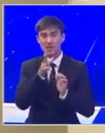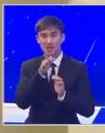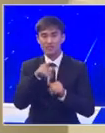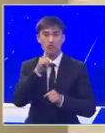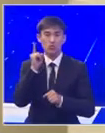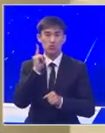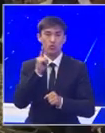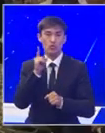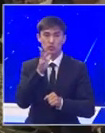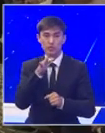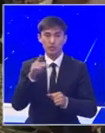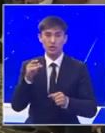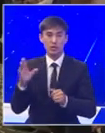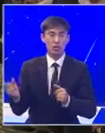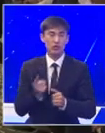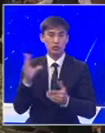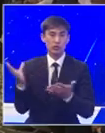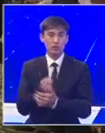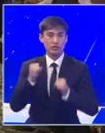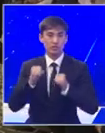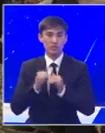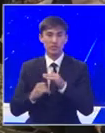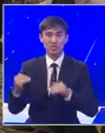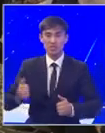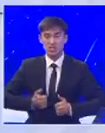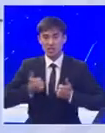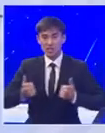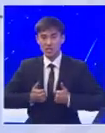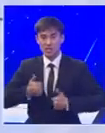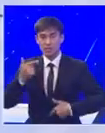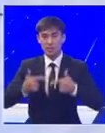возраст они компенсировали ловкостью, спортивным азартом и жаждой борьбы.